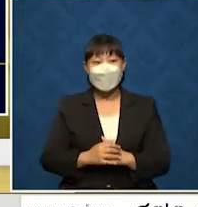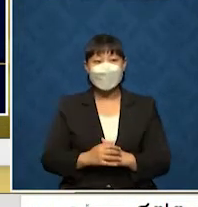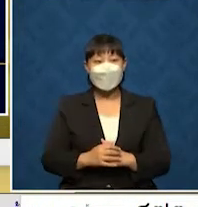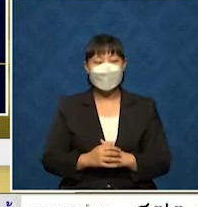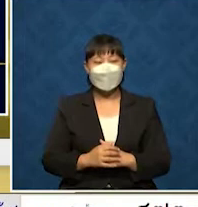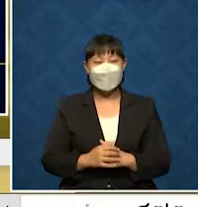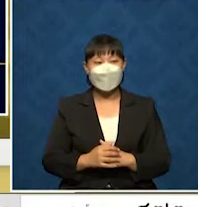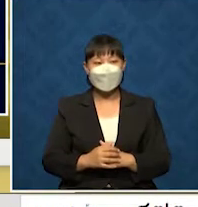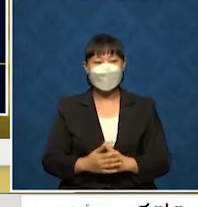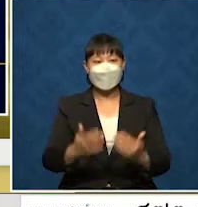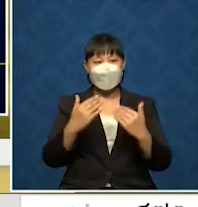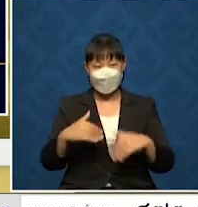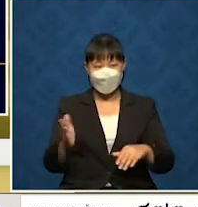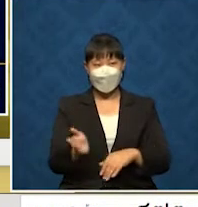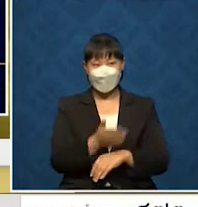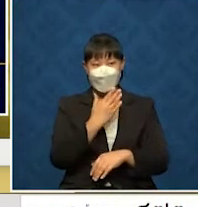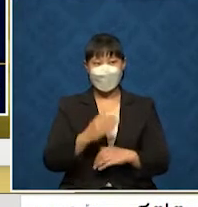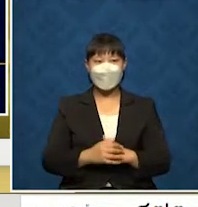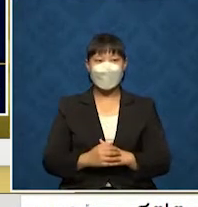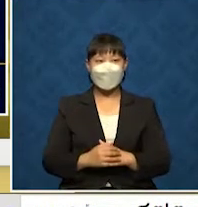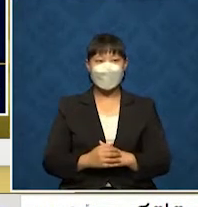ต่อไปขอเป็นสไลด์ที่5